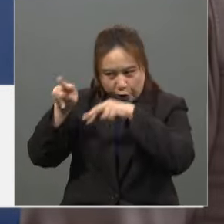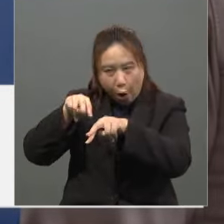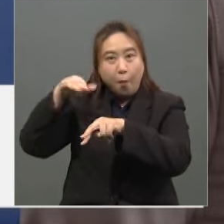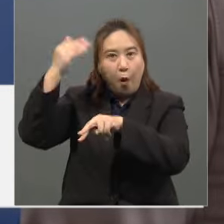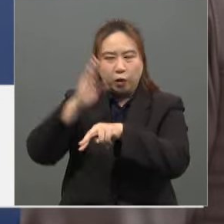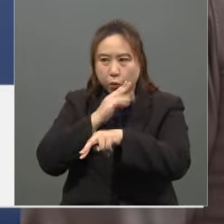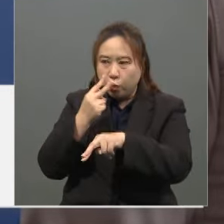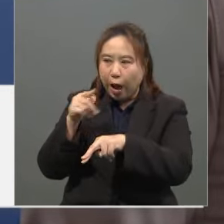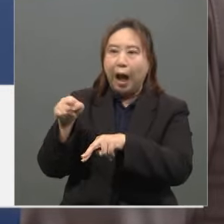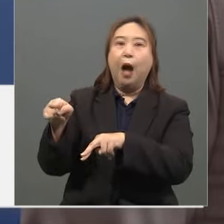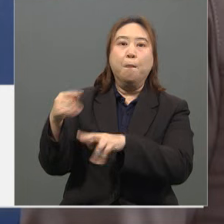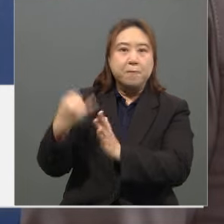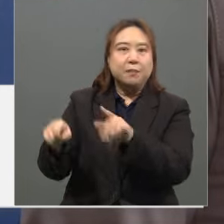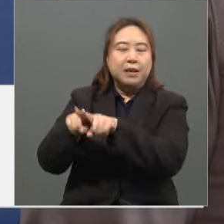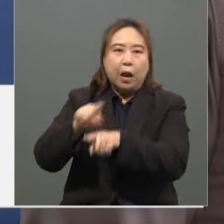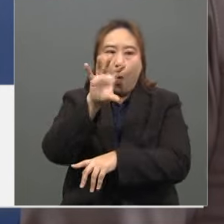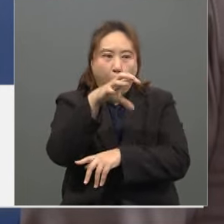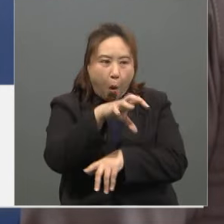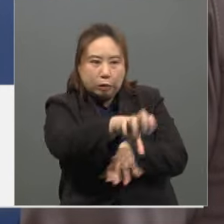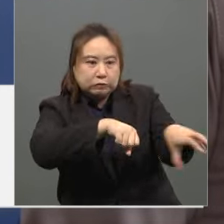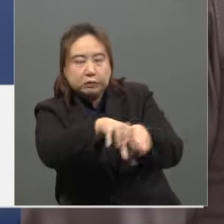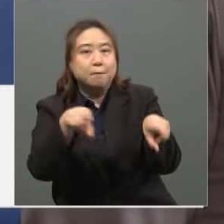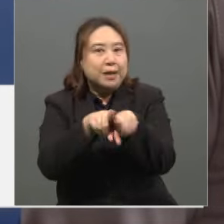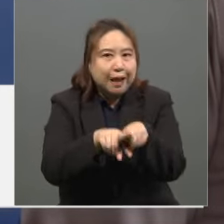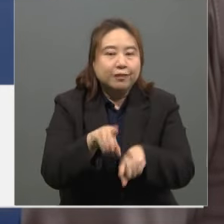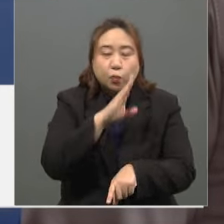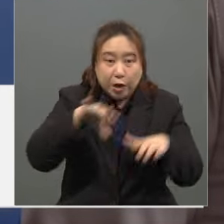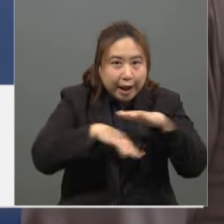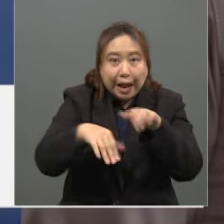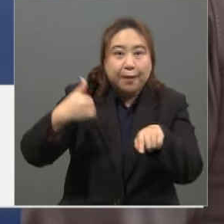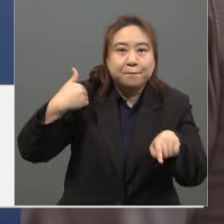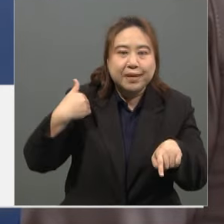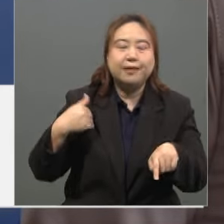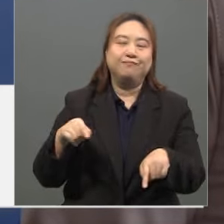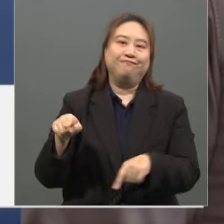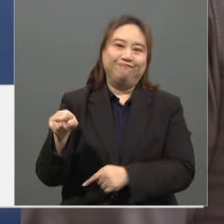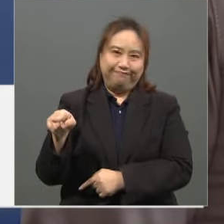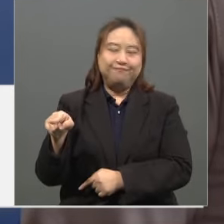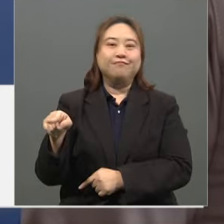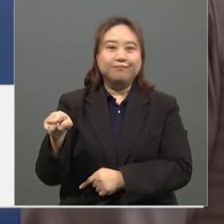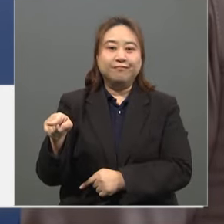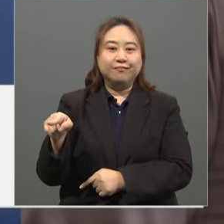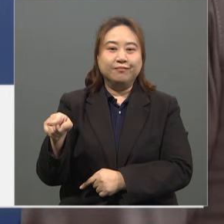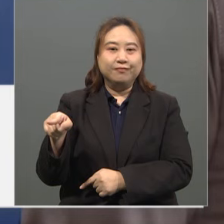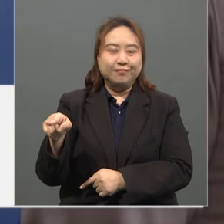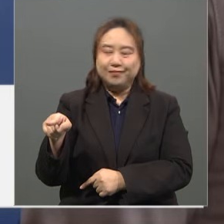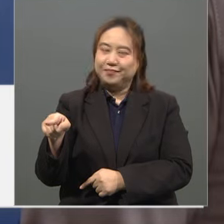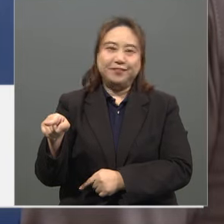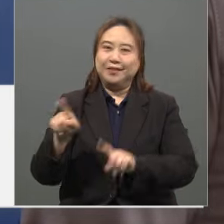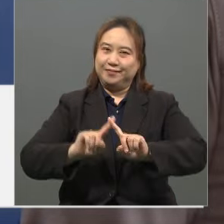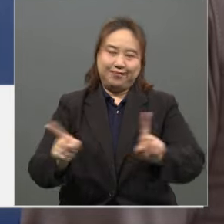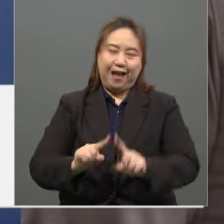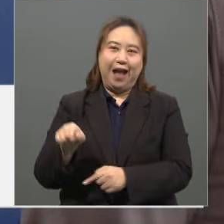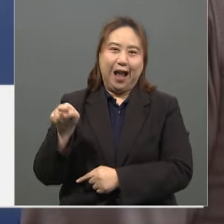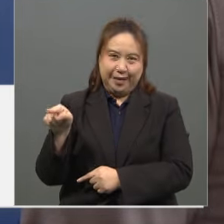ส่วนร่วมในการกระทำผิดครั้งนี้ด้วยนะครับถ้าพยานหลักฐานปรากฏเช่นนั้นเส้นแบ่งนั้นก็จะหายไปครับก็